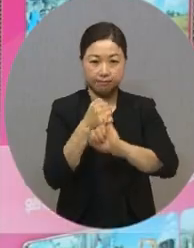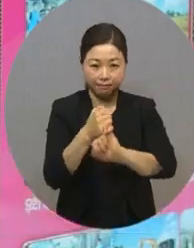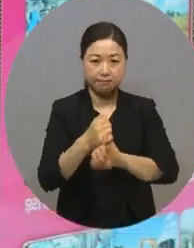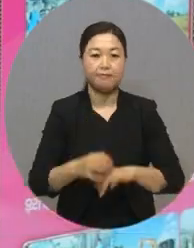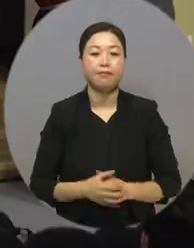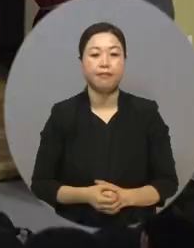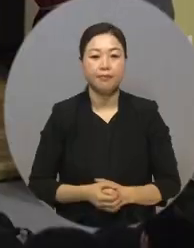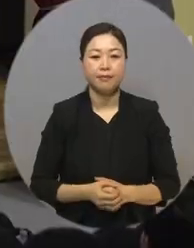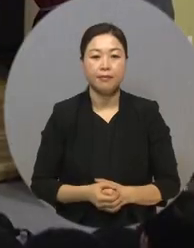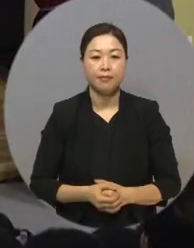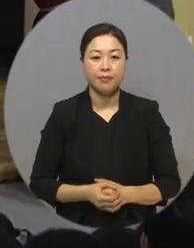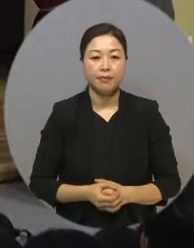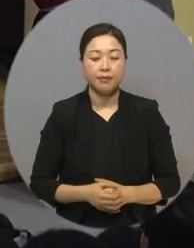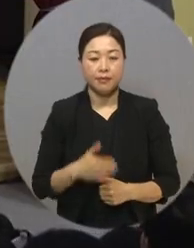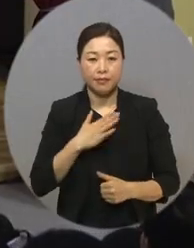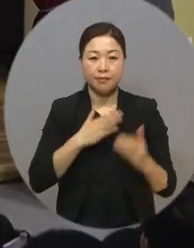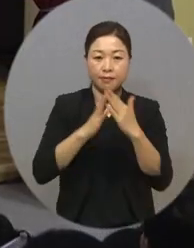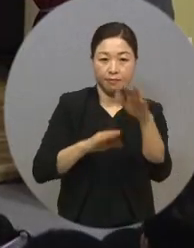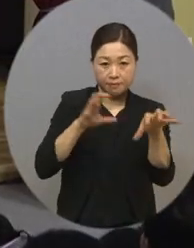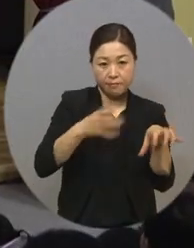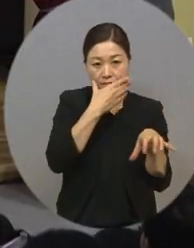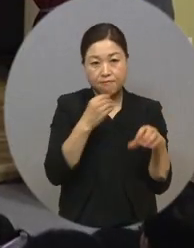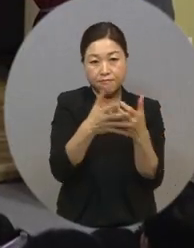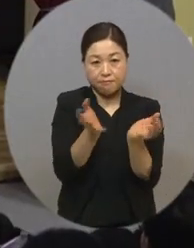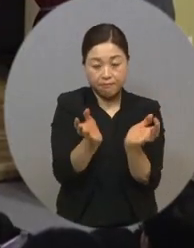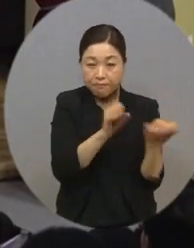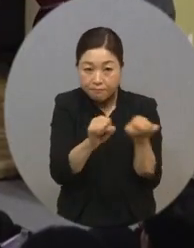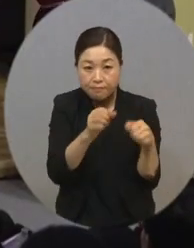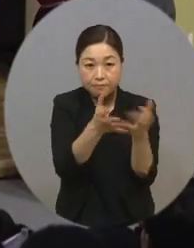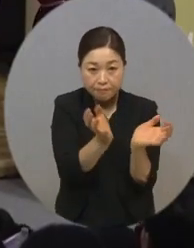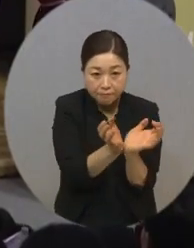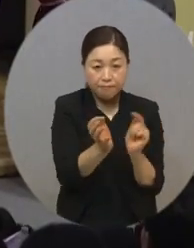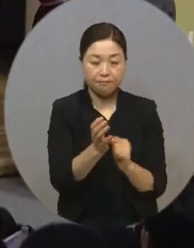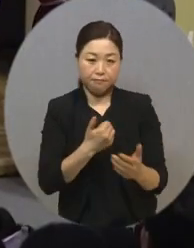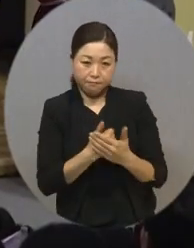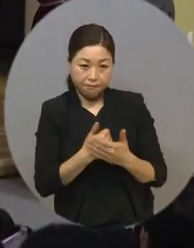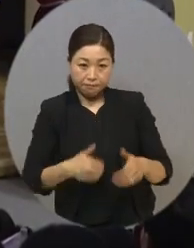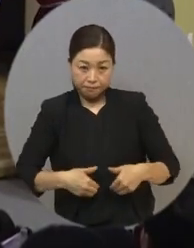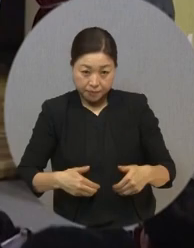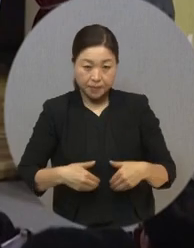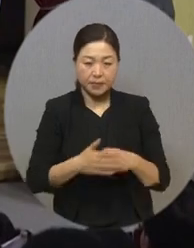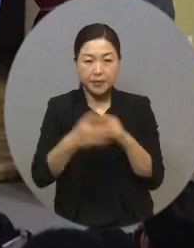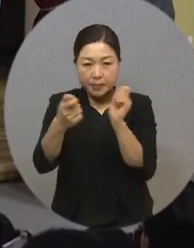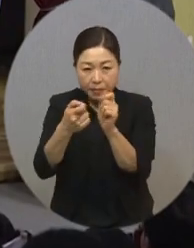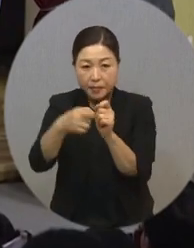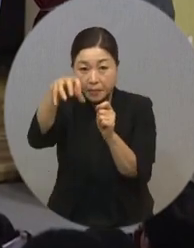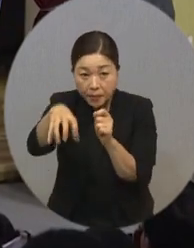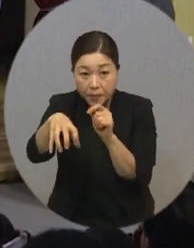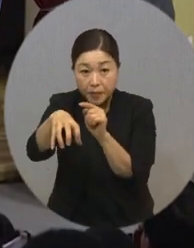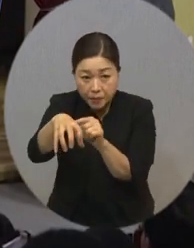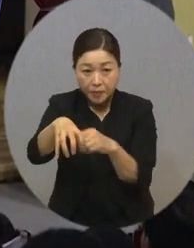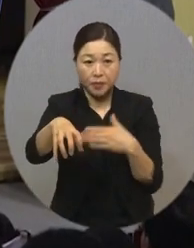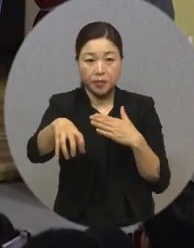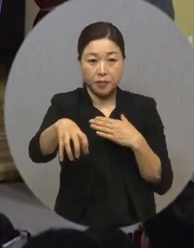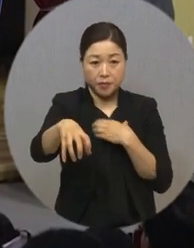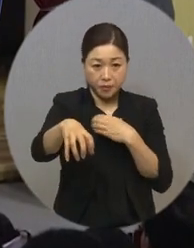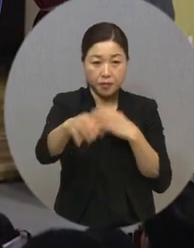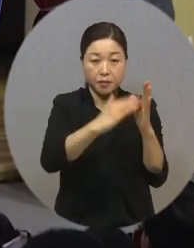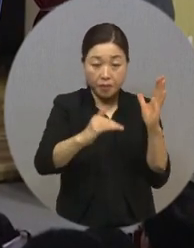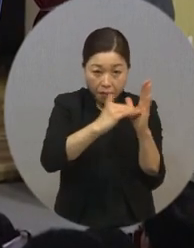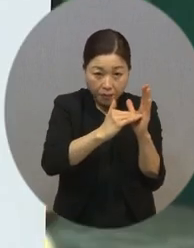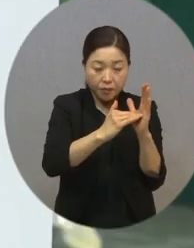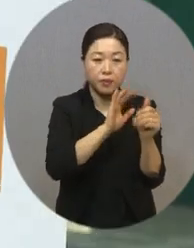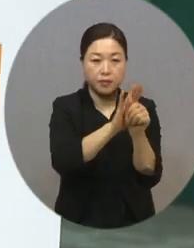하겠습니다 우리 동네 복지 기동대는 도움이 필요한 도민이 가까운 읍면동이 위기가구 지원 골 120으로